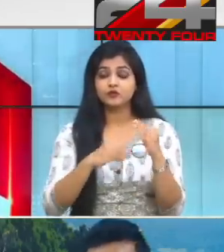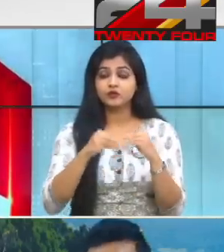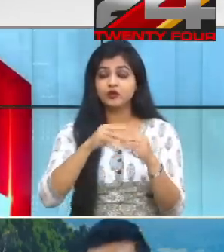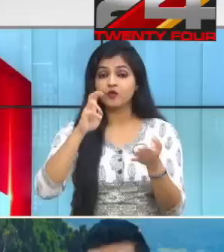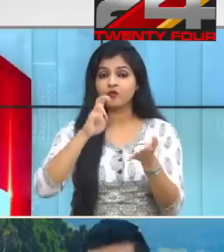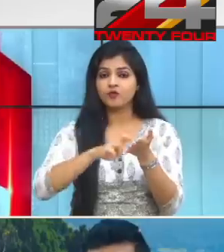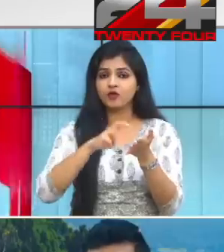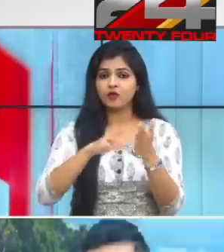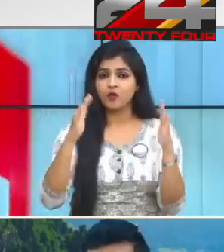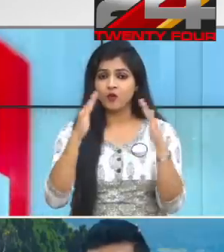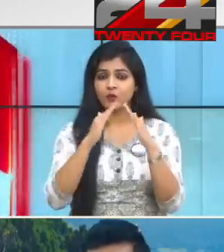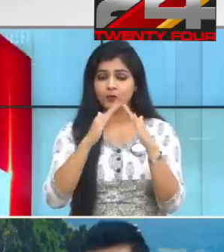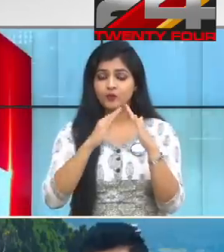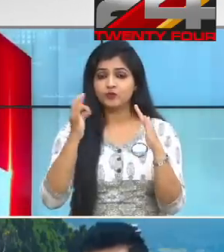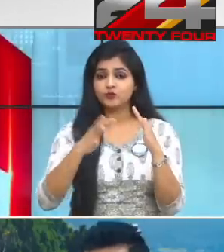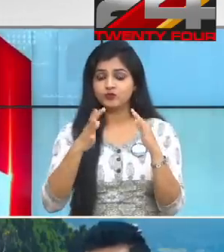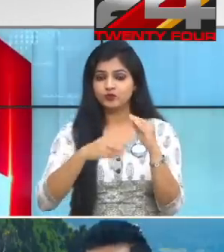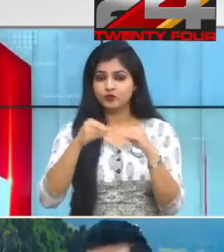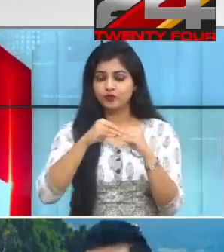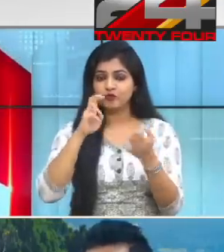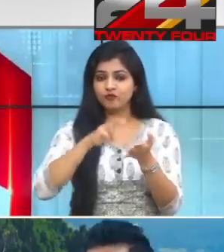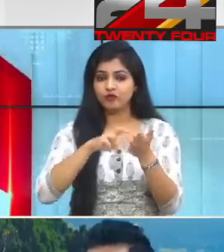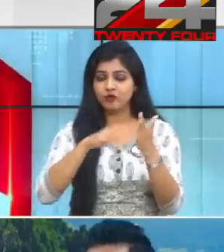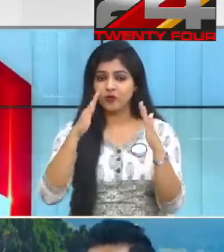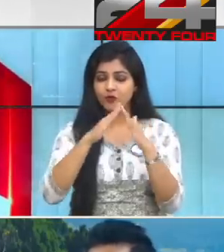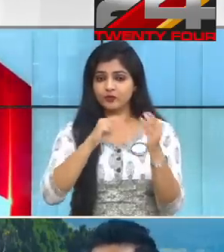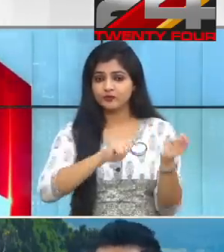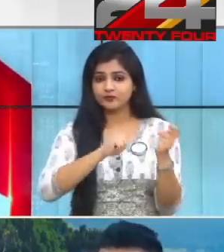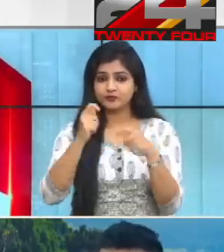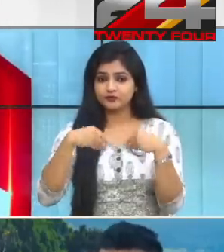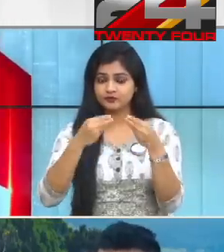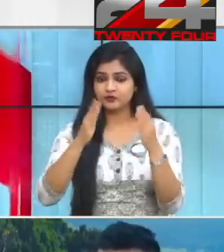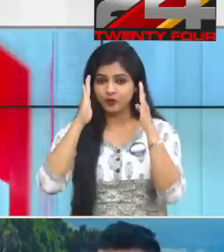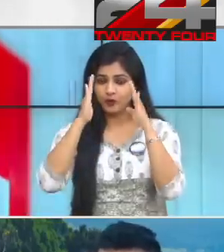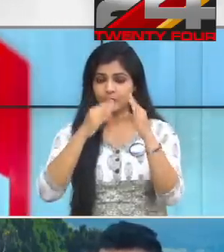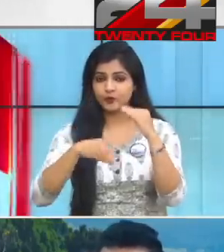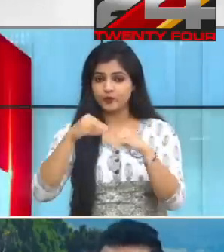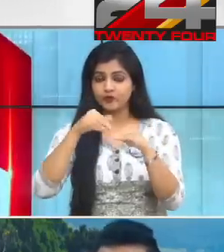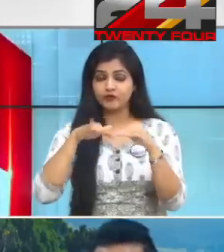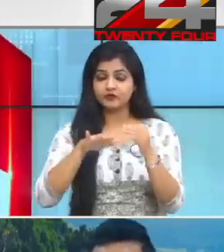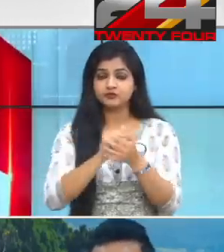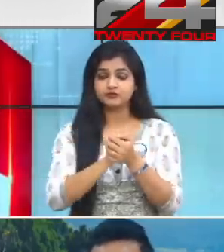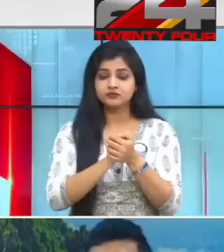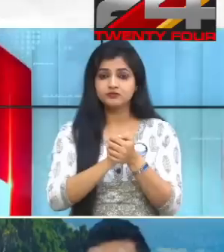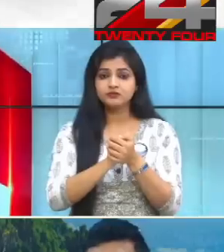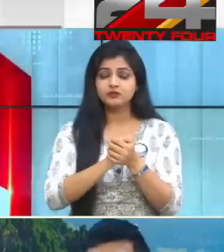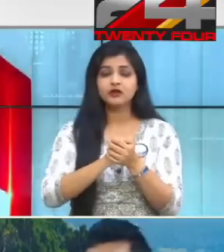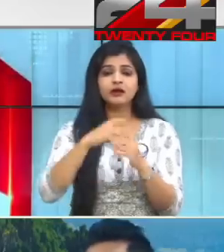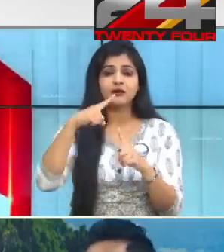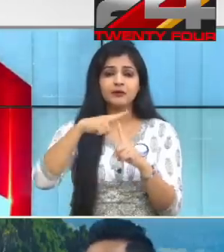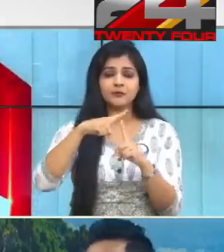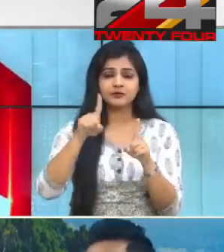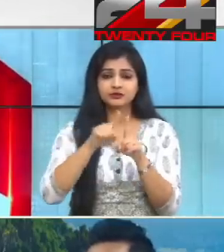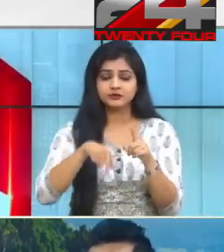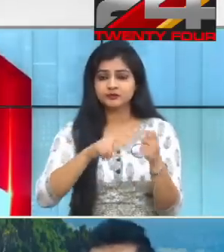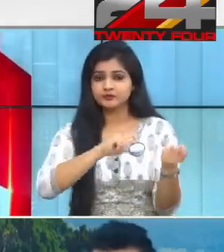വാടക വീടുകൾ പരമാവധി അതിൻ്റെ കാര്യങ്ങൾ ശ്രദ്ധിച്ച് ഇരിക്കുകയാണ്. അതുകൊണ്ട് താൽക്കാലിക പുനരധിവാസം അധികം